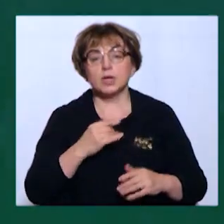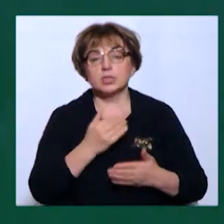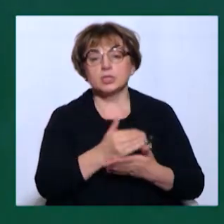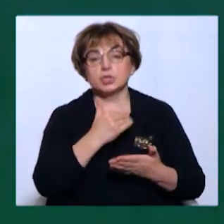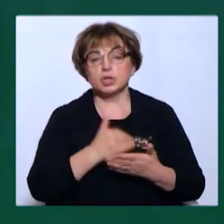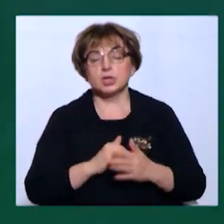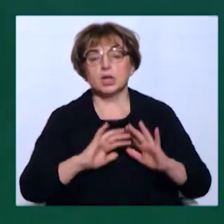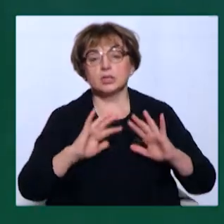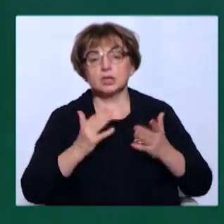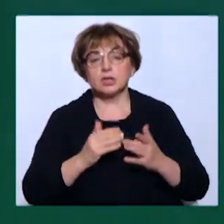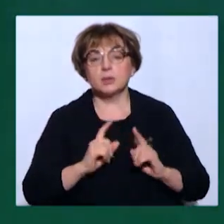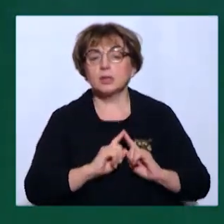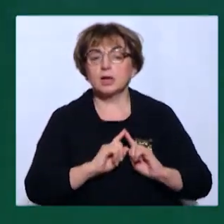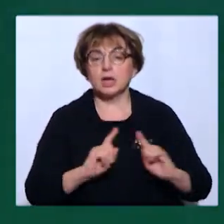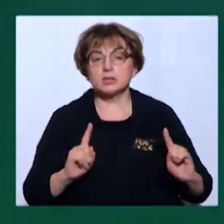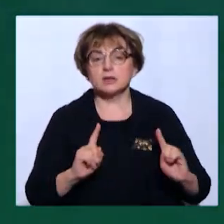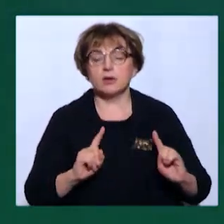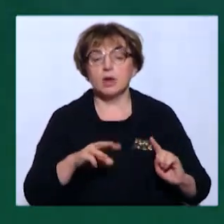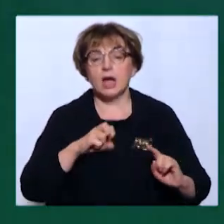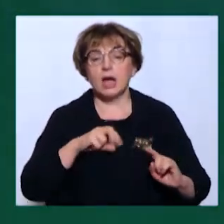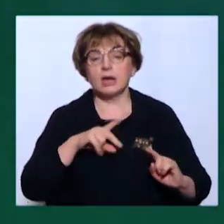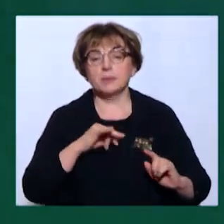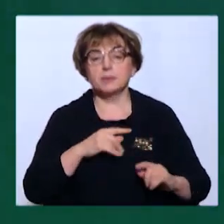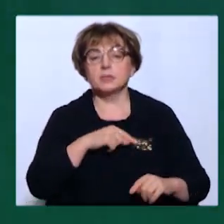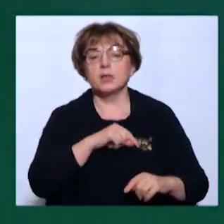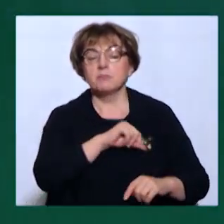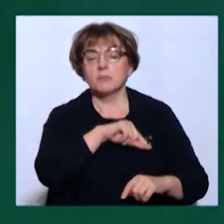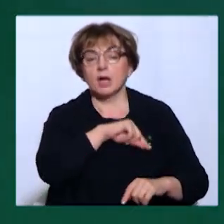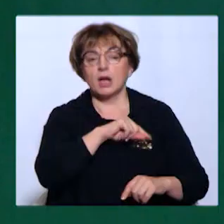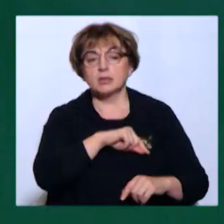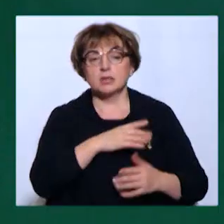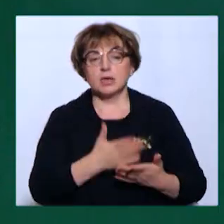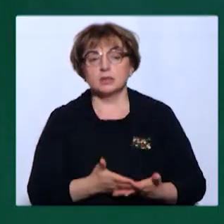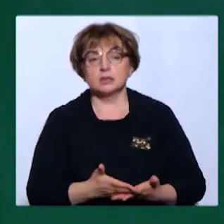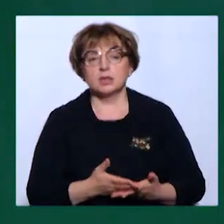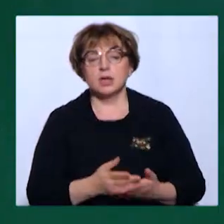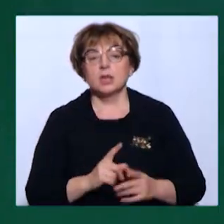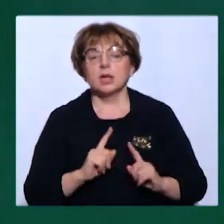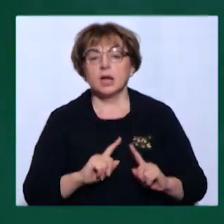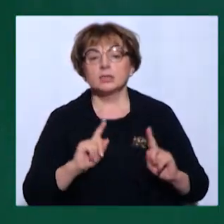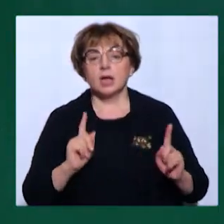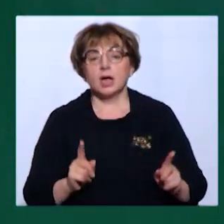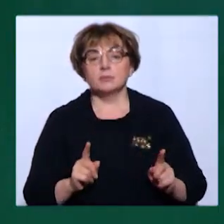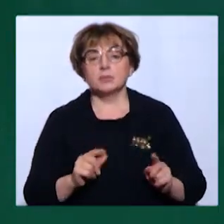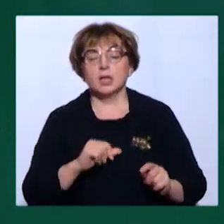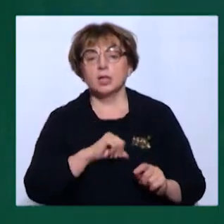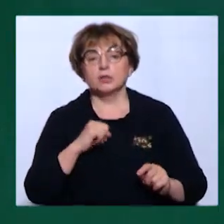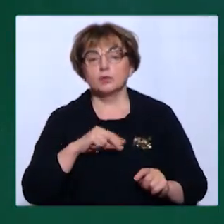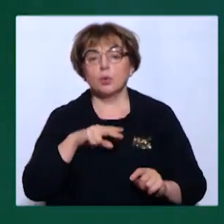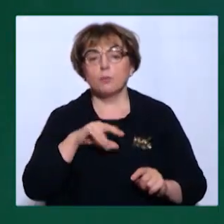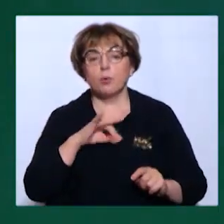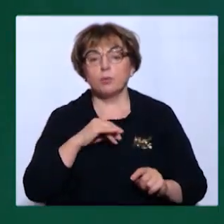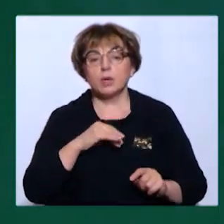შედეგად ხდება განსხვავებული ალელების მატარებელი. Და გარდა ამისა, თვითონ